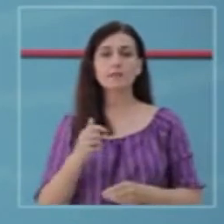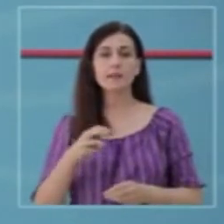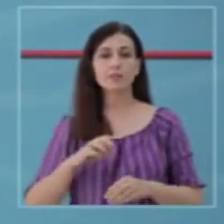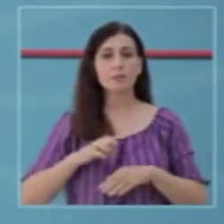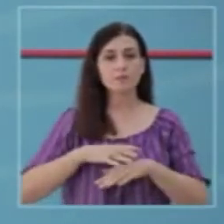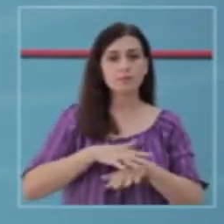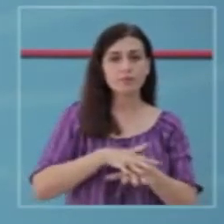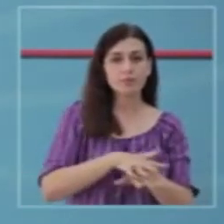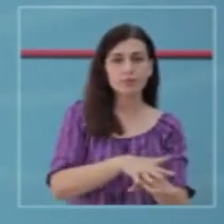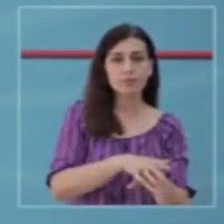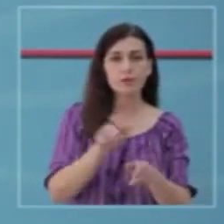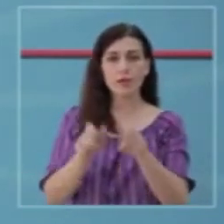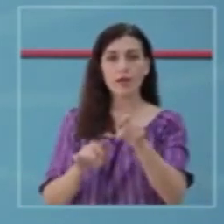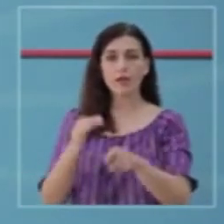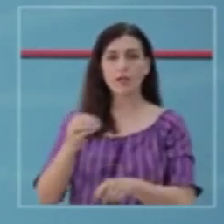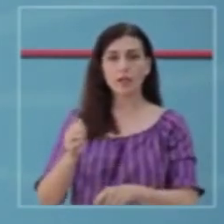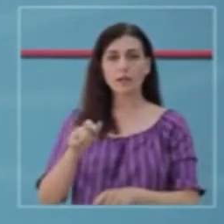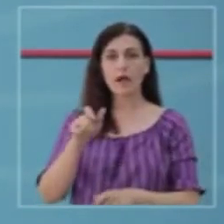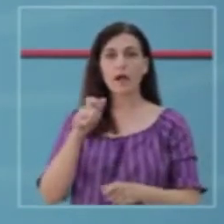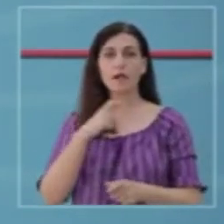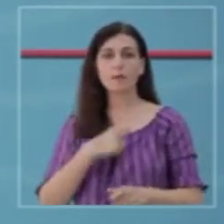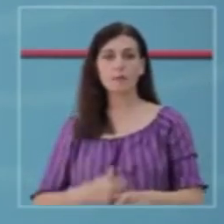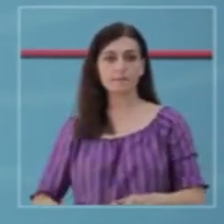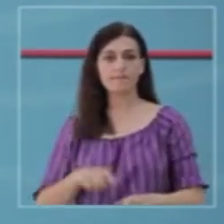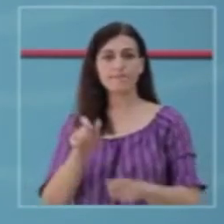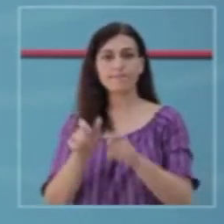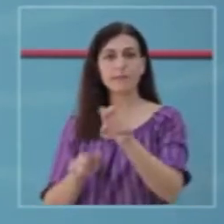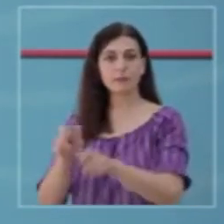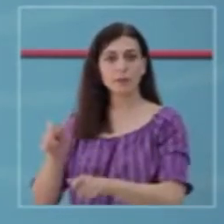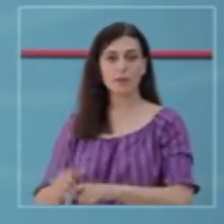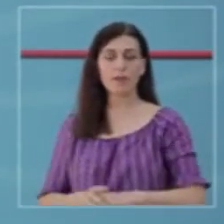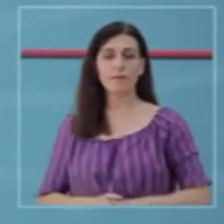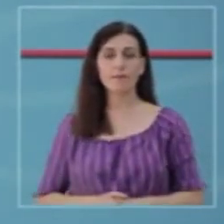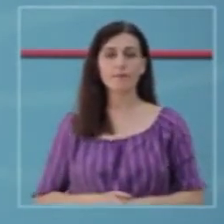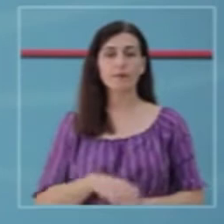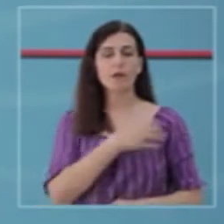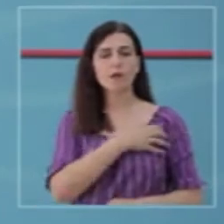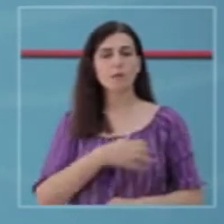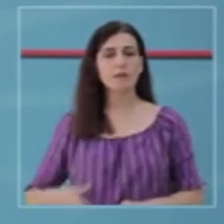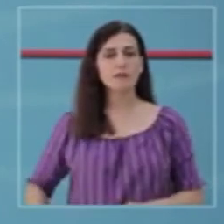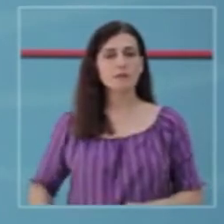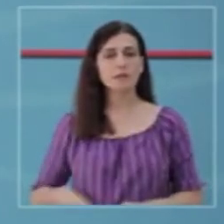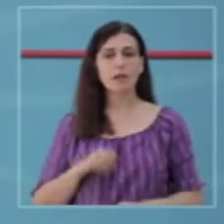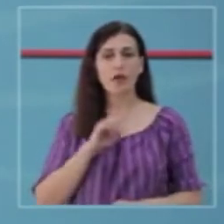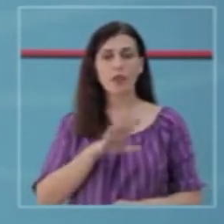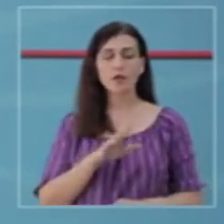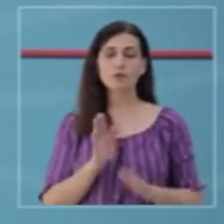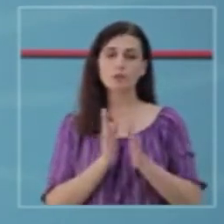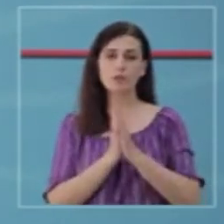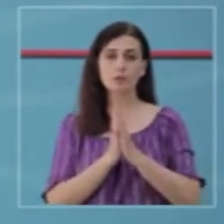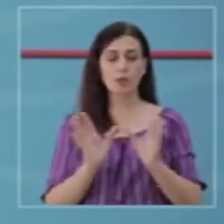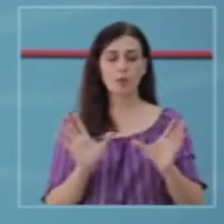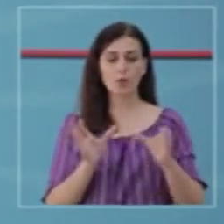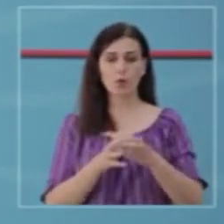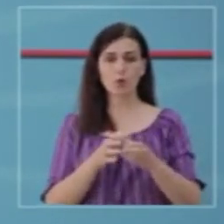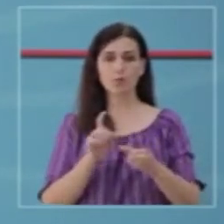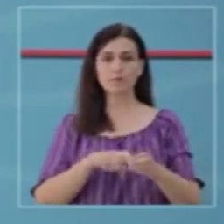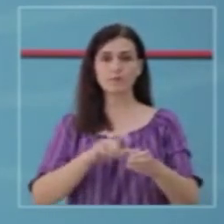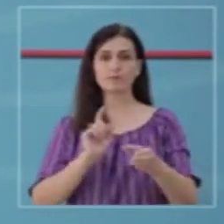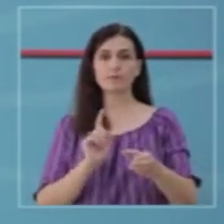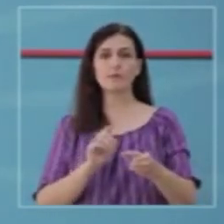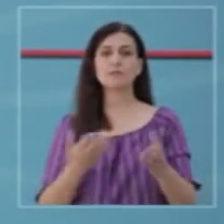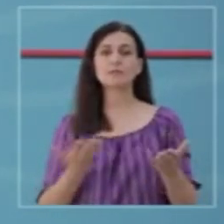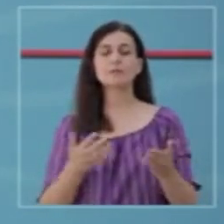qytetarve. Ministria e Shëndetësisë dhe Mbrojtjes Sociale i drejtohet qytetarve të shmangin vendet me grumbullime pasi janë burim